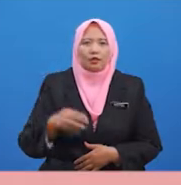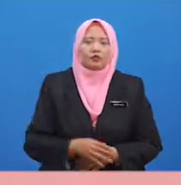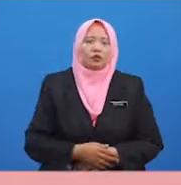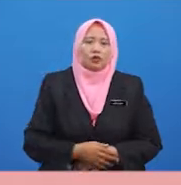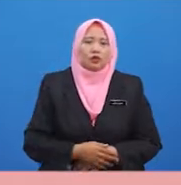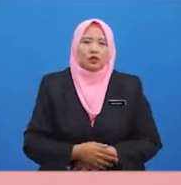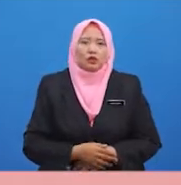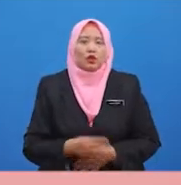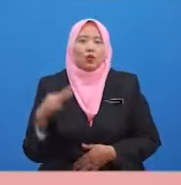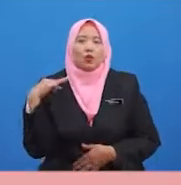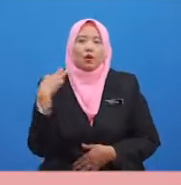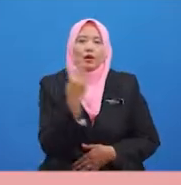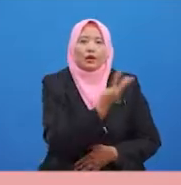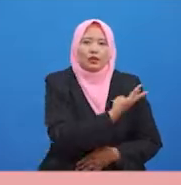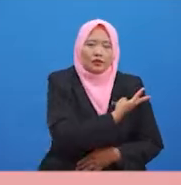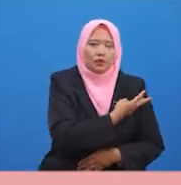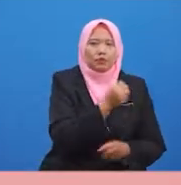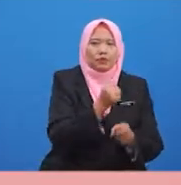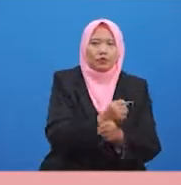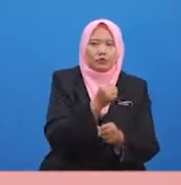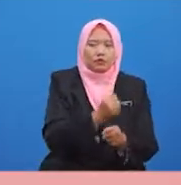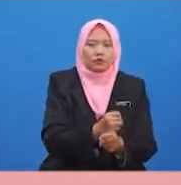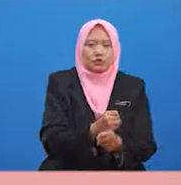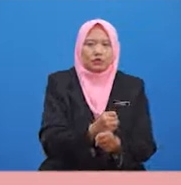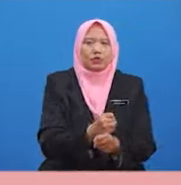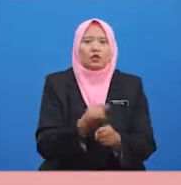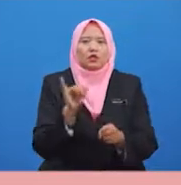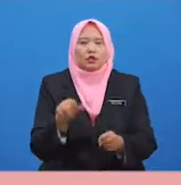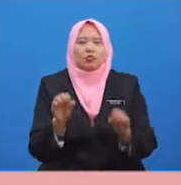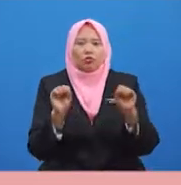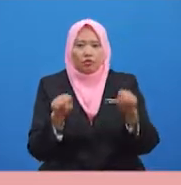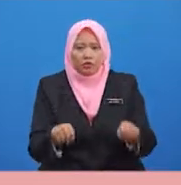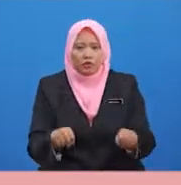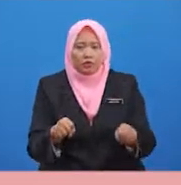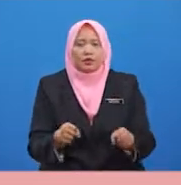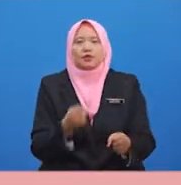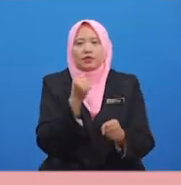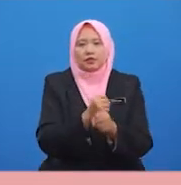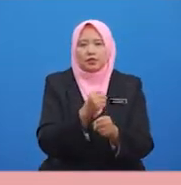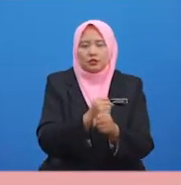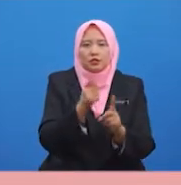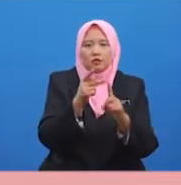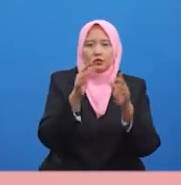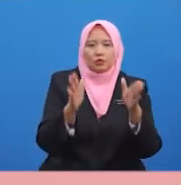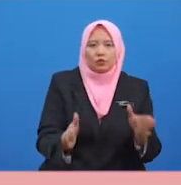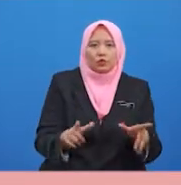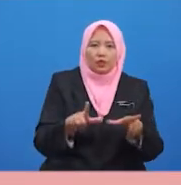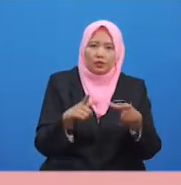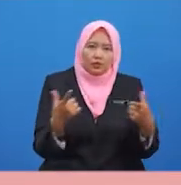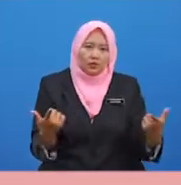mewakilkan pekerjaan tertentu yang boleh dikerjakan kepada orang lain. Contohnya